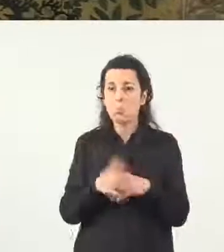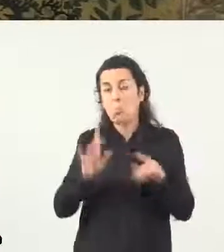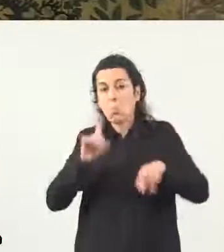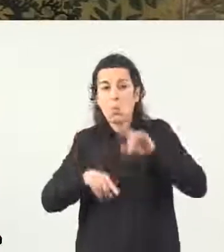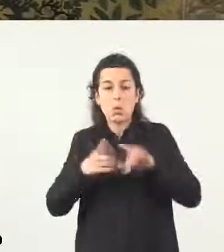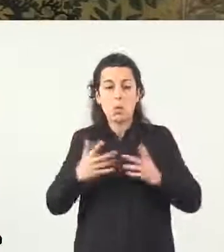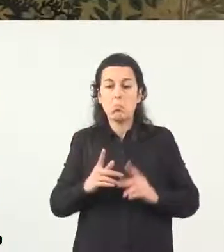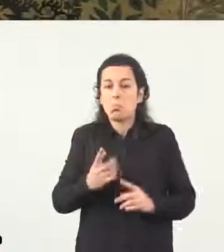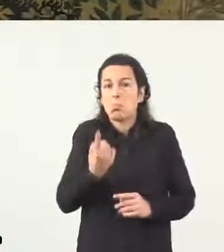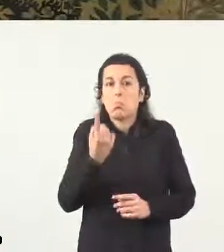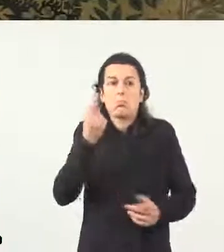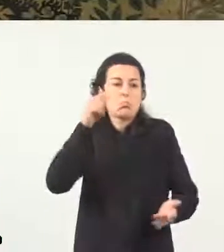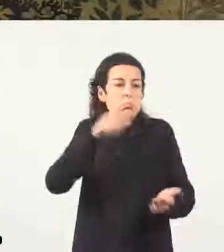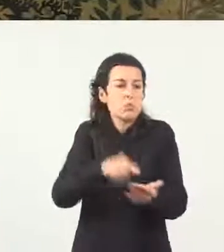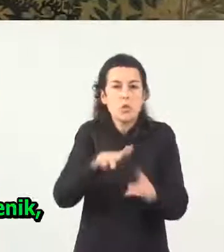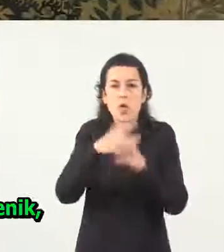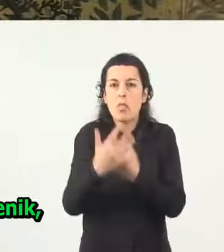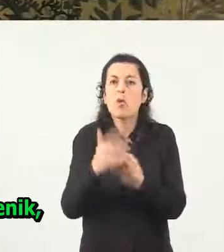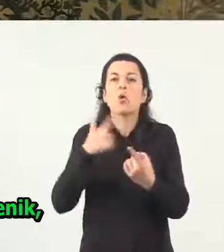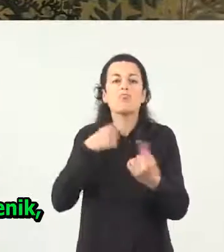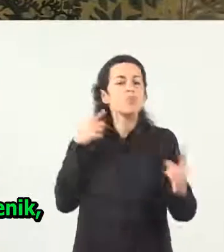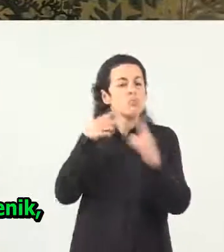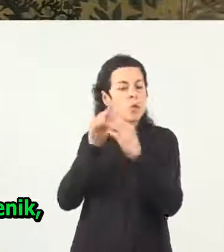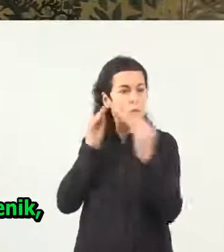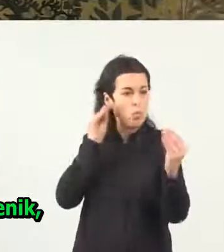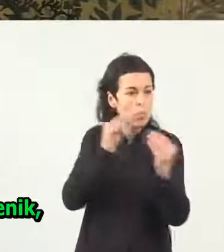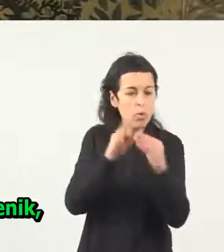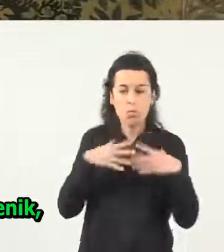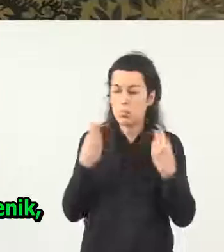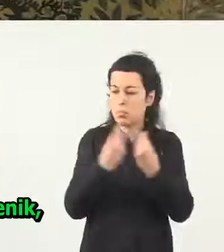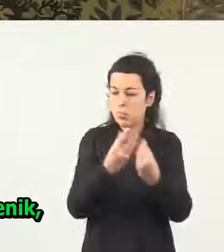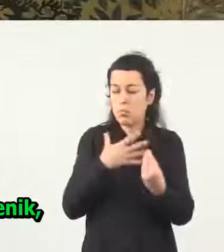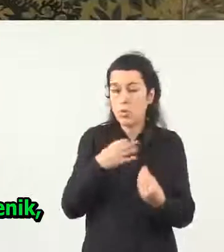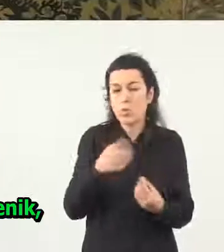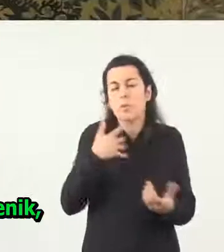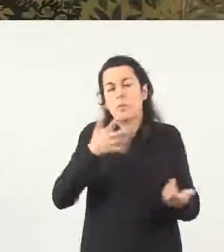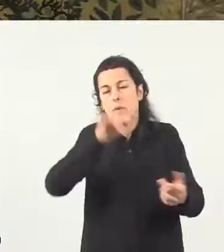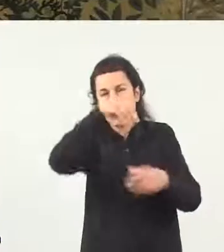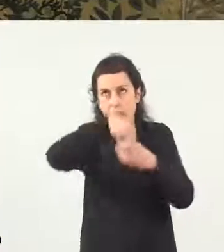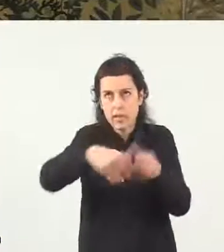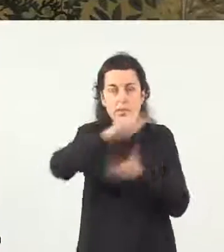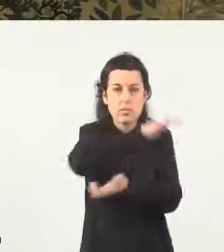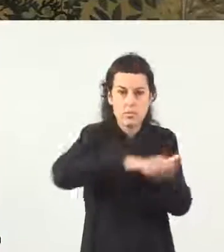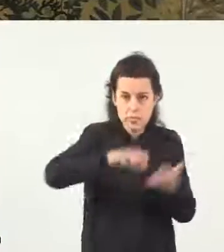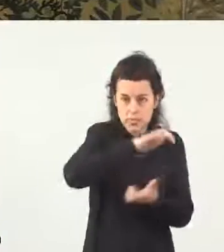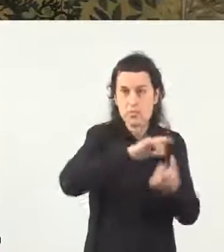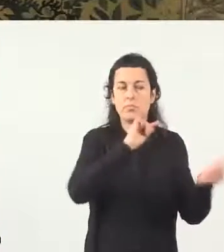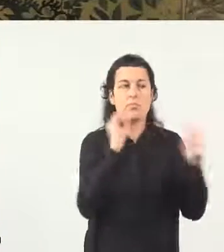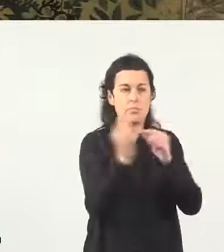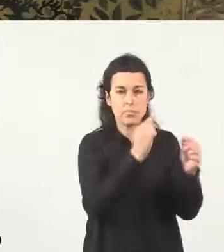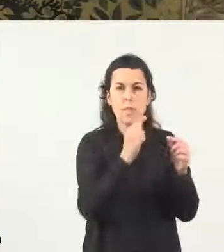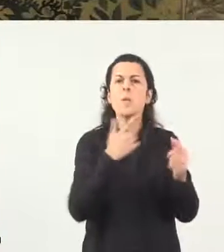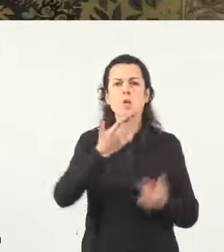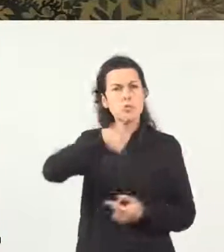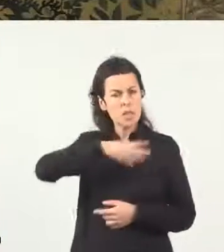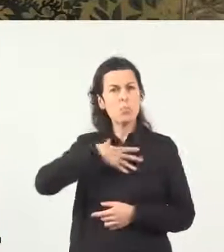gara, helburu komunak egiten dugu, hori, bueno, ez dut esaten hor, gatazkak ez daudenik, ez tabaidak ez daudenik, badaude, baina esan nahi dut kapaz gara,